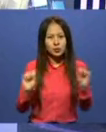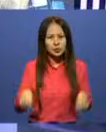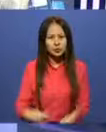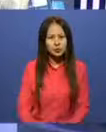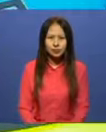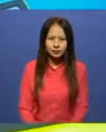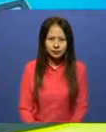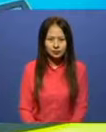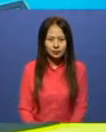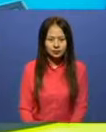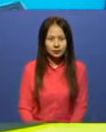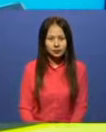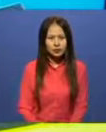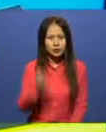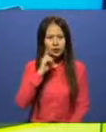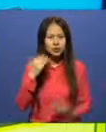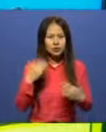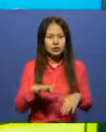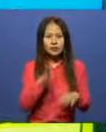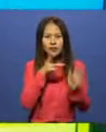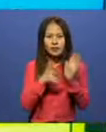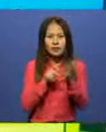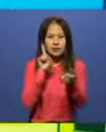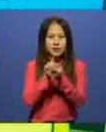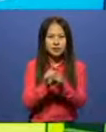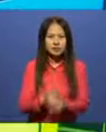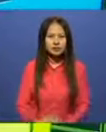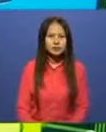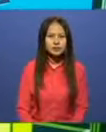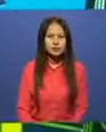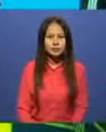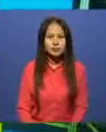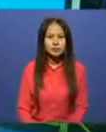баланс телефонына хабарласыңыздар. Әзірге осы 20:00-де жүздескенше.